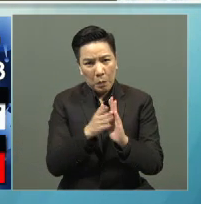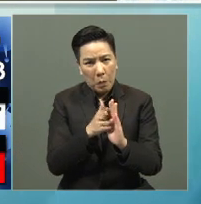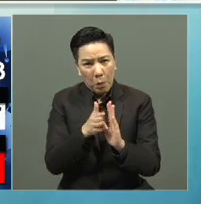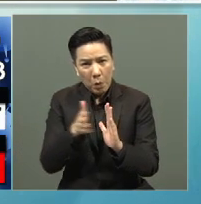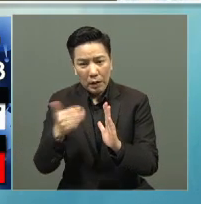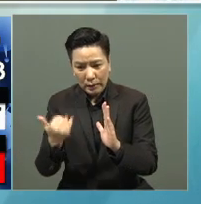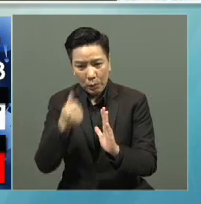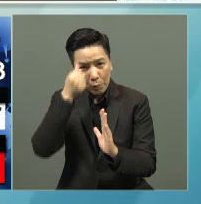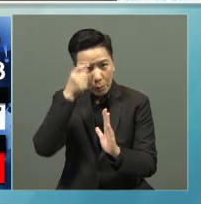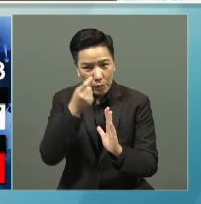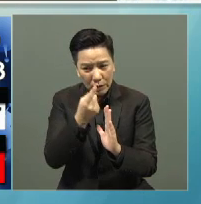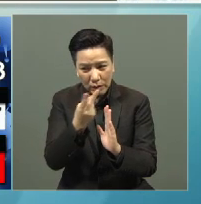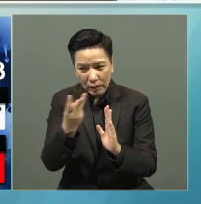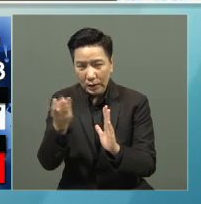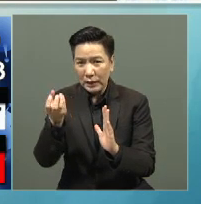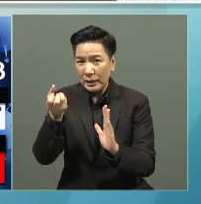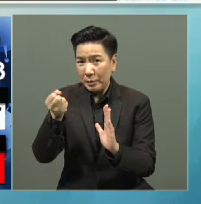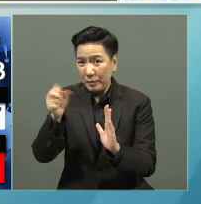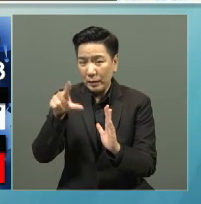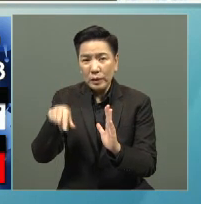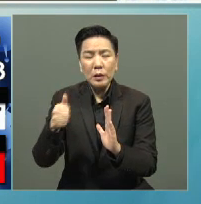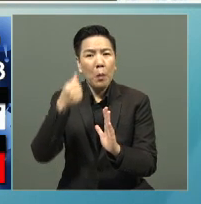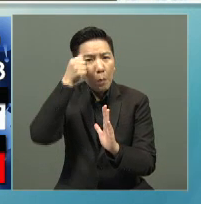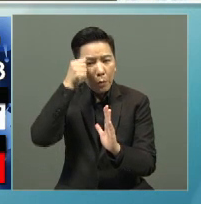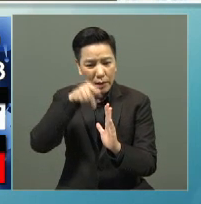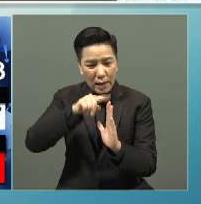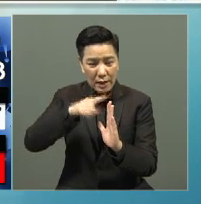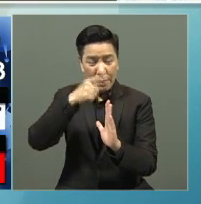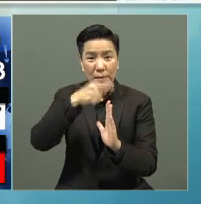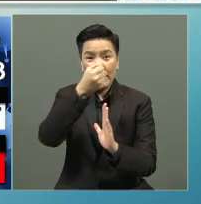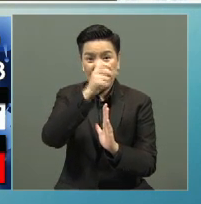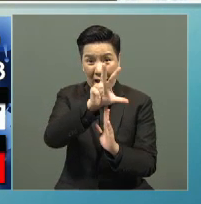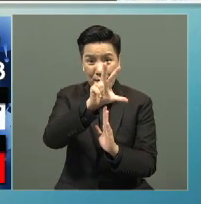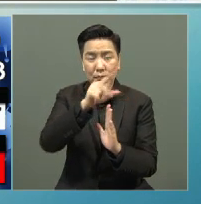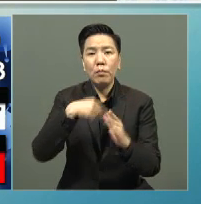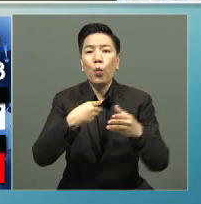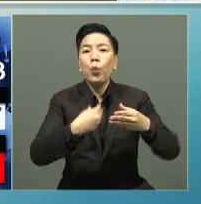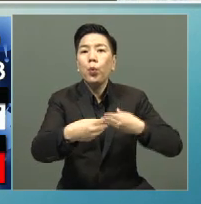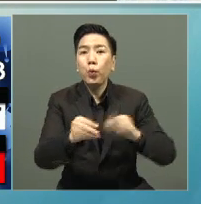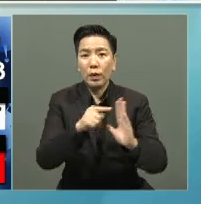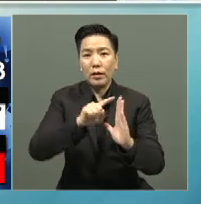และก็เราก็กังวลใจว่าเลยมาตรงนี้วันนี้คือวันที่13ก็คือประมาณ 10วันทำการนะครับสิบวันนะครับ 10